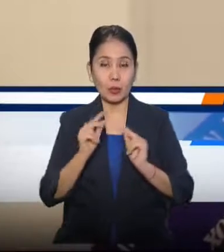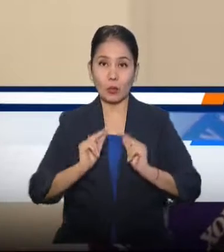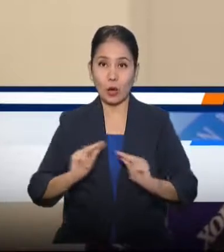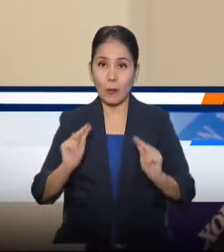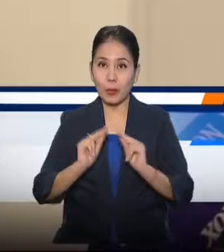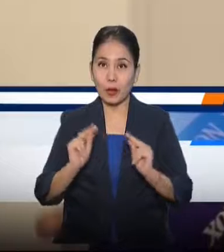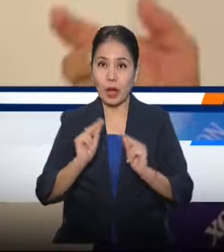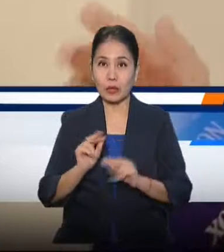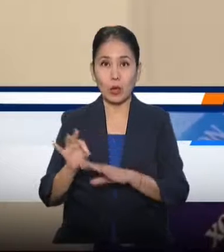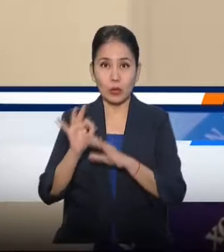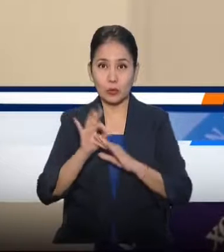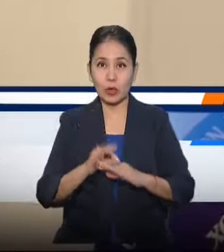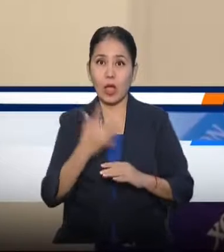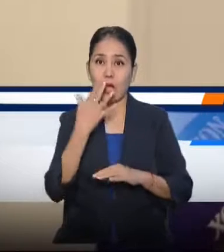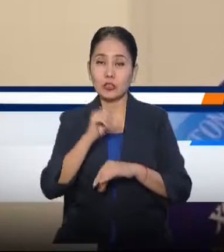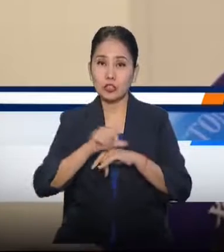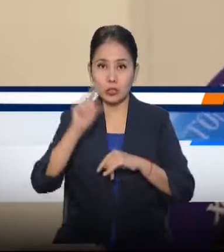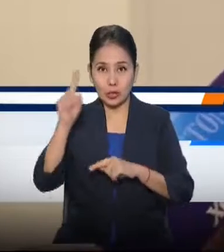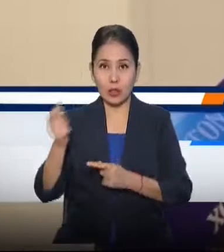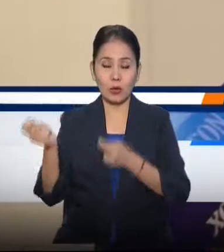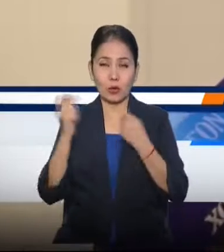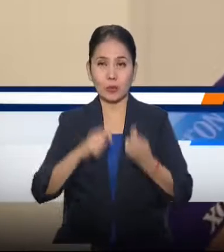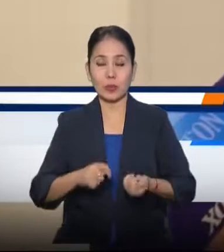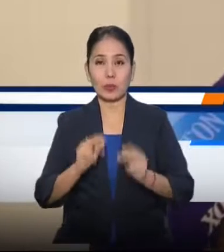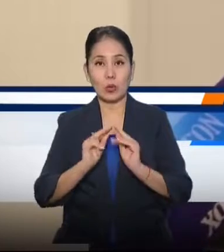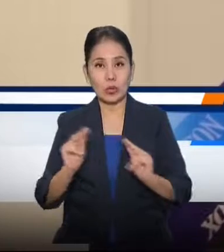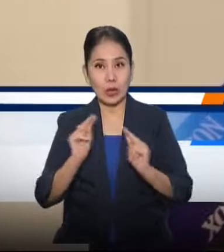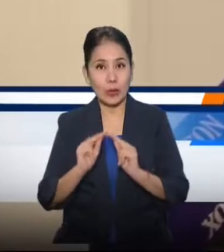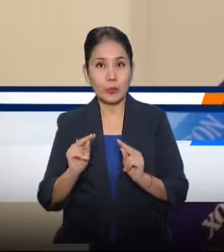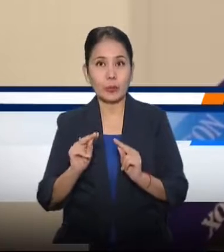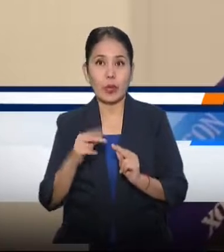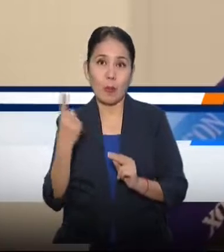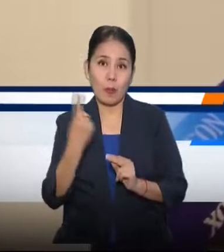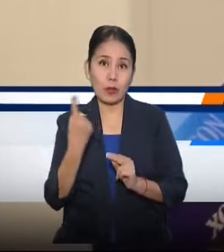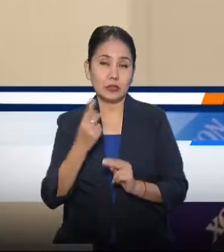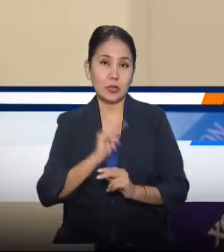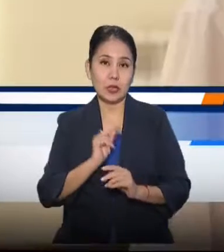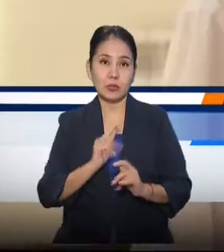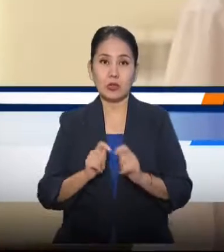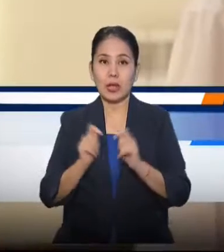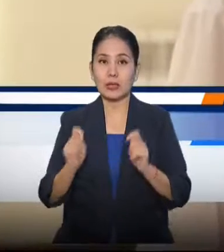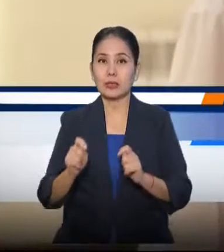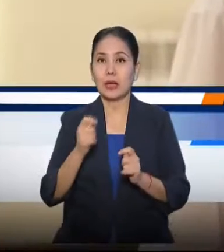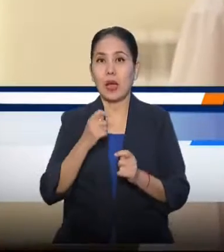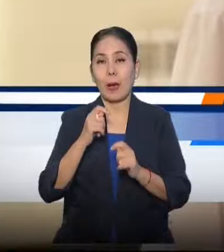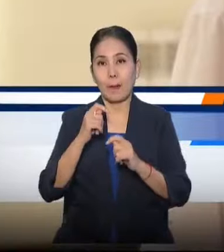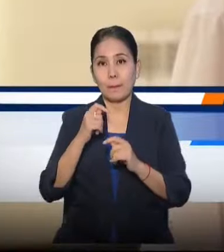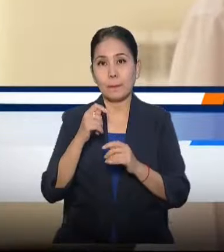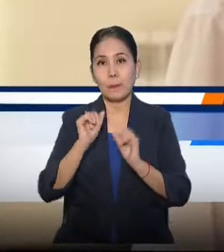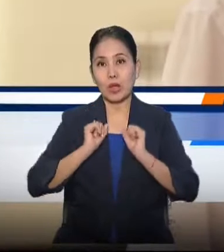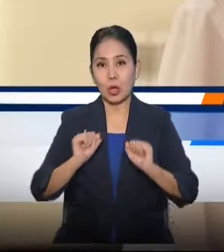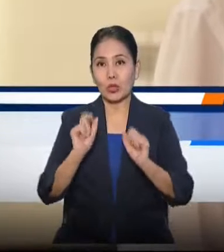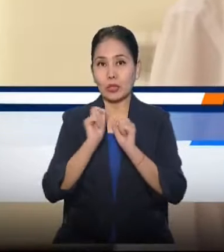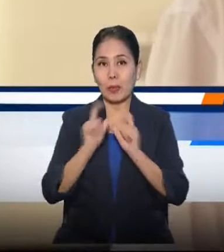murabbiylarni olib kelib, kerak bo'lsa chetdan dedilar. Shu olib kelib shu birinchi ish boshlashimizda dedi, matonat maktabi yo'q ekan.